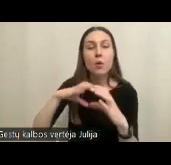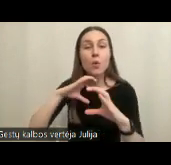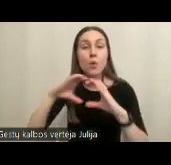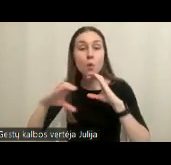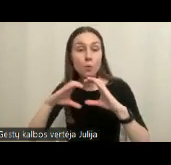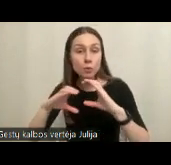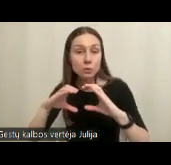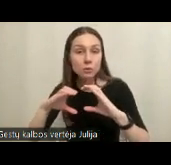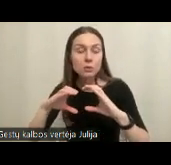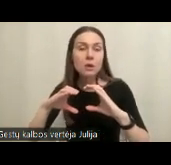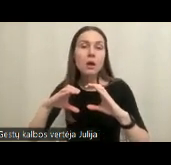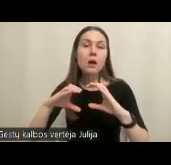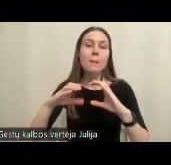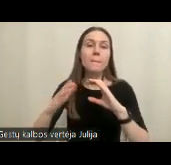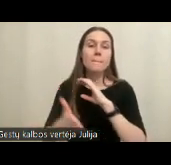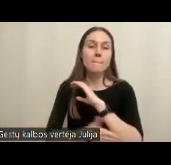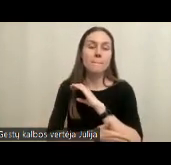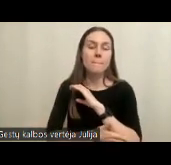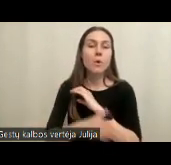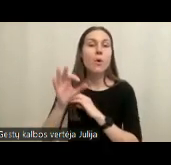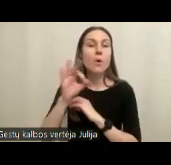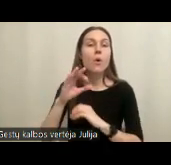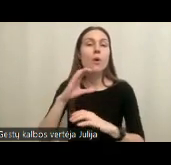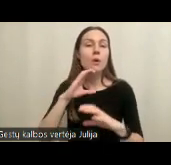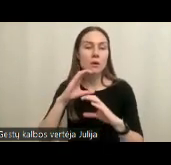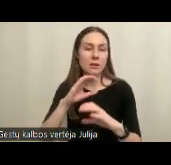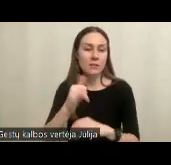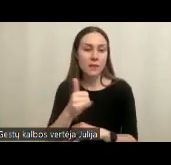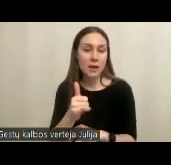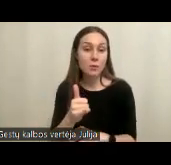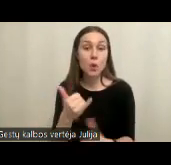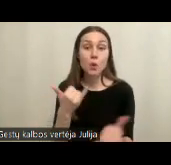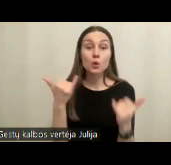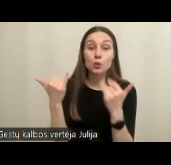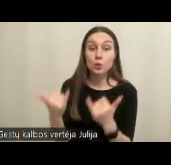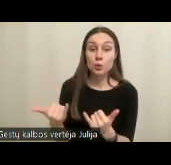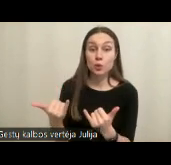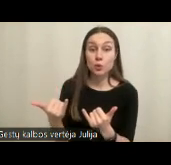paskutinėje kalbėjome apie komunikaciją, apie bendravimą ir vertimą, o šiandien paskutinėje